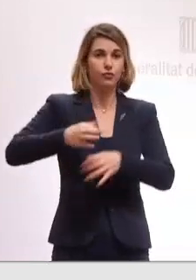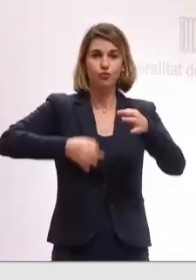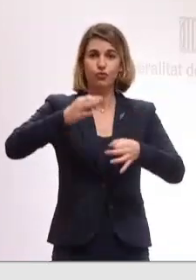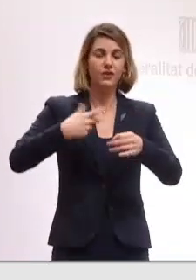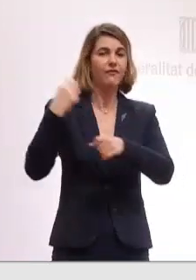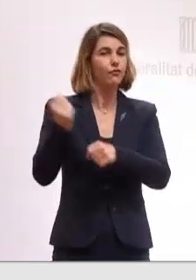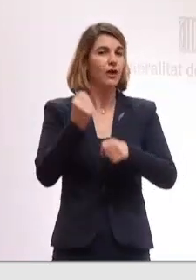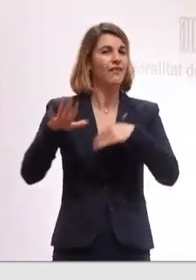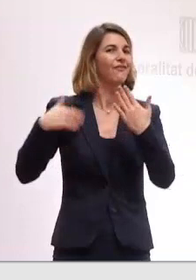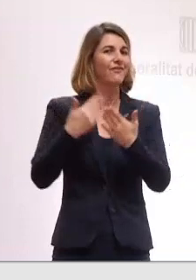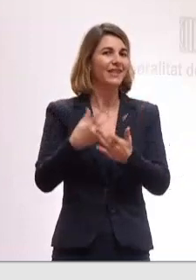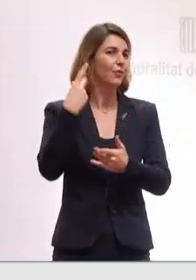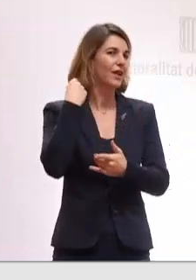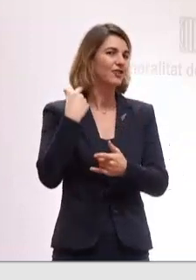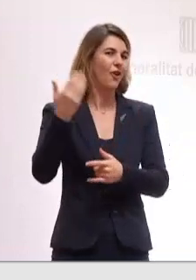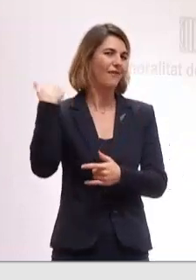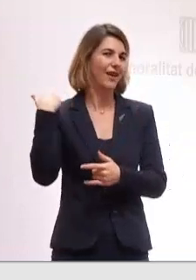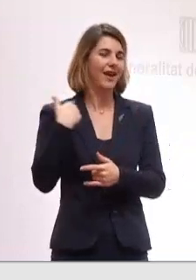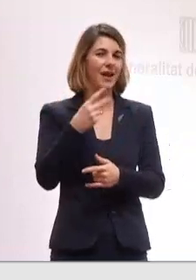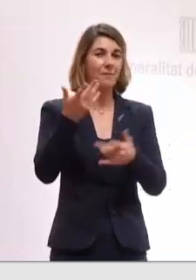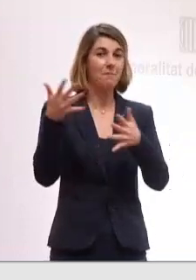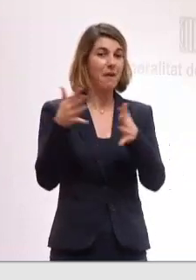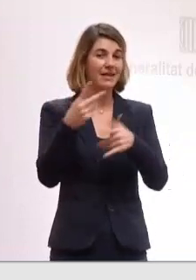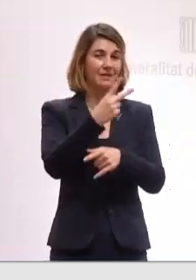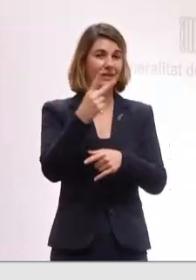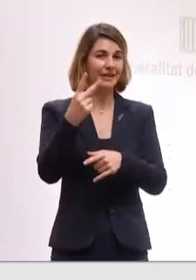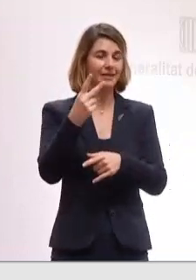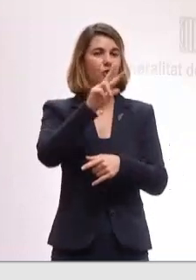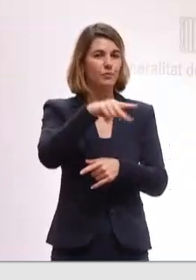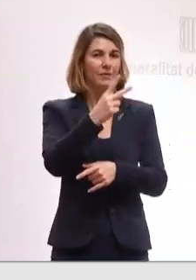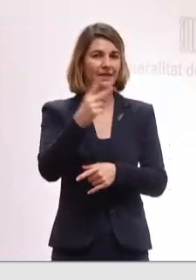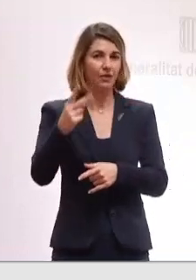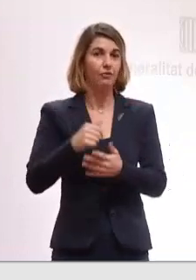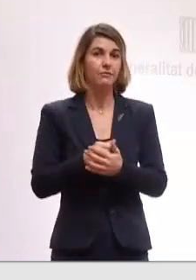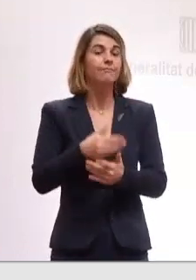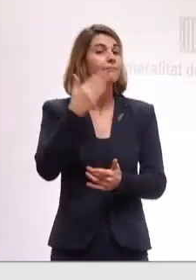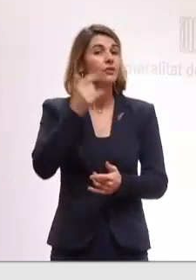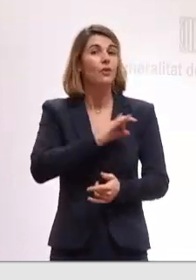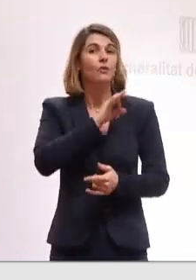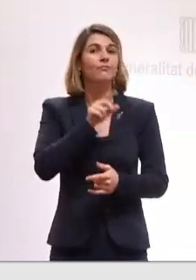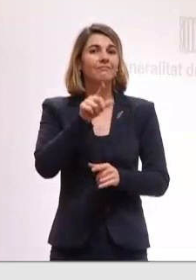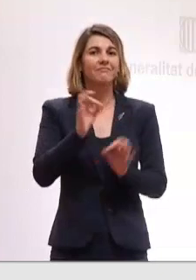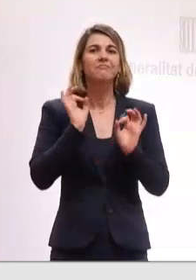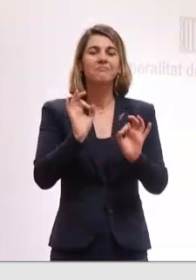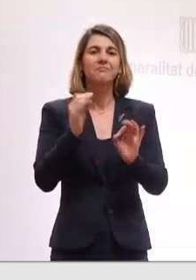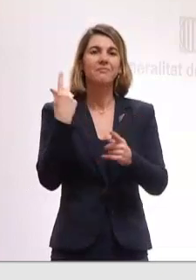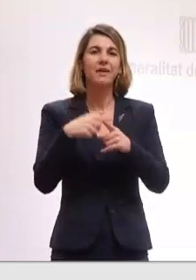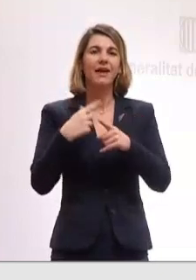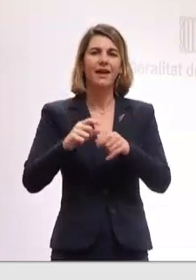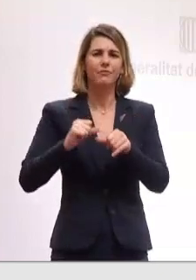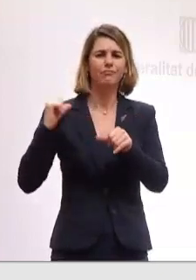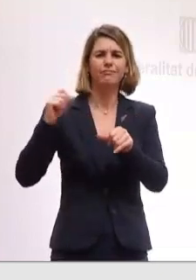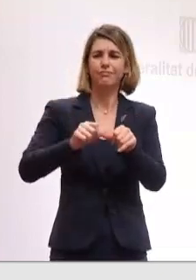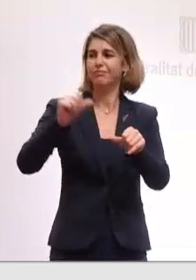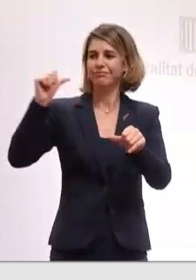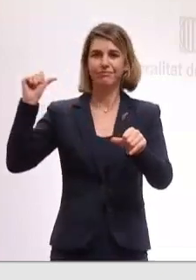seva jubilació el passat 22 de març de 2022. La menció honorífica se li reconeix per la seva llarga trajectòria professional